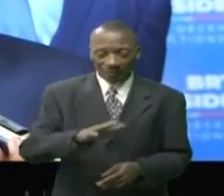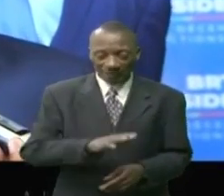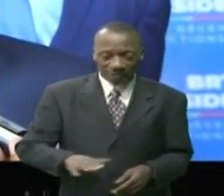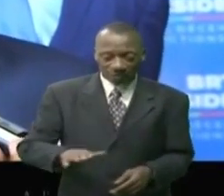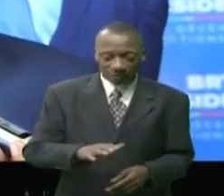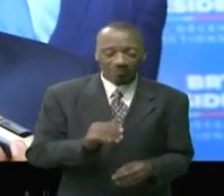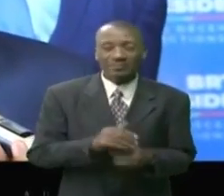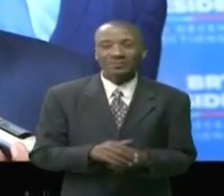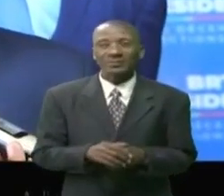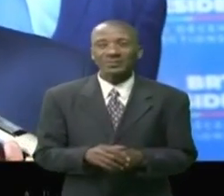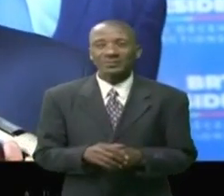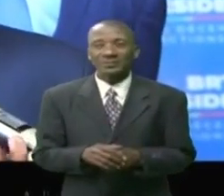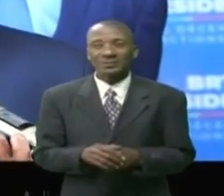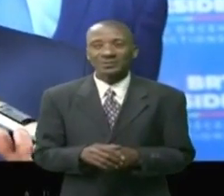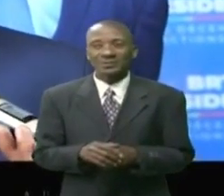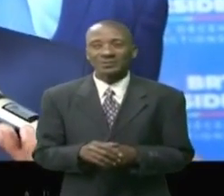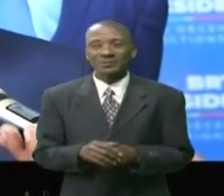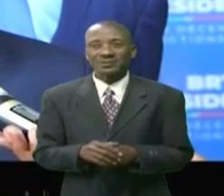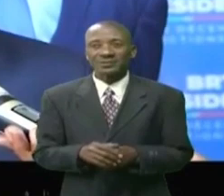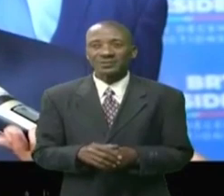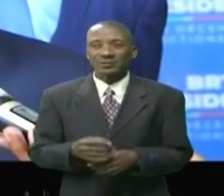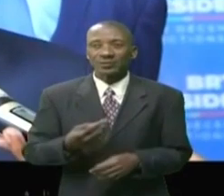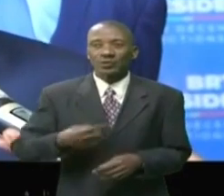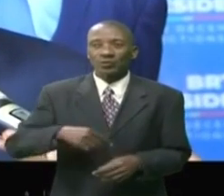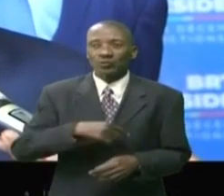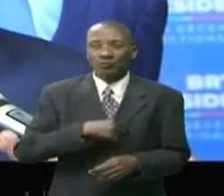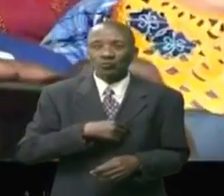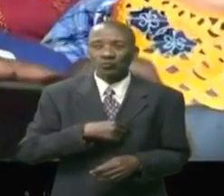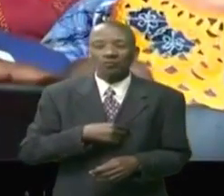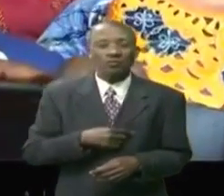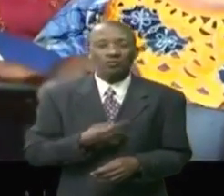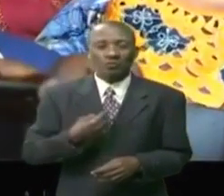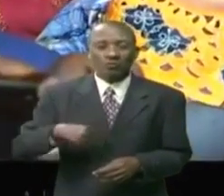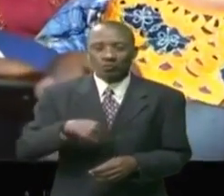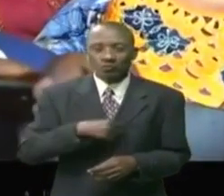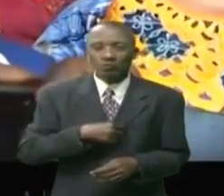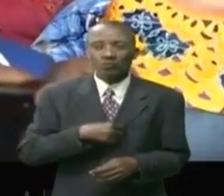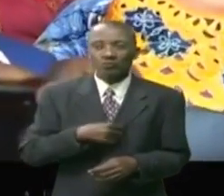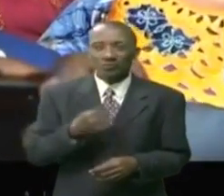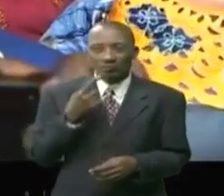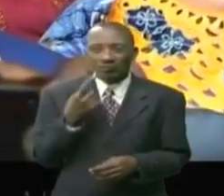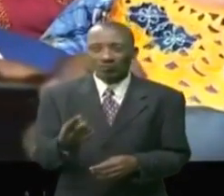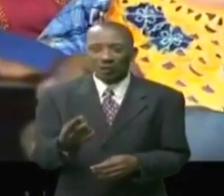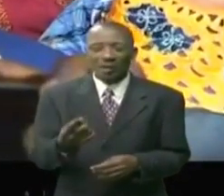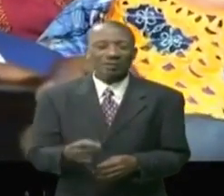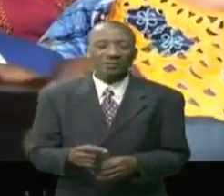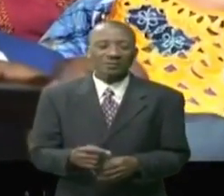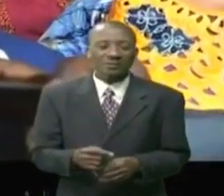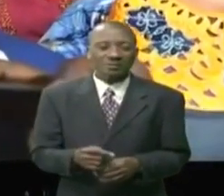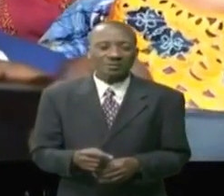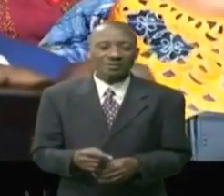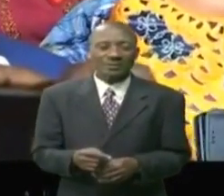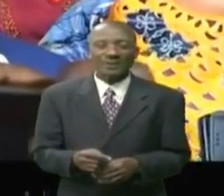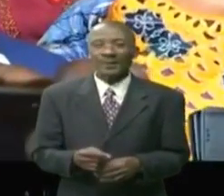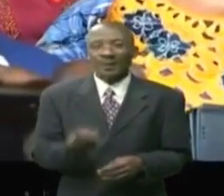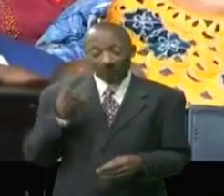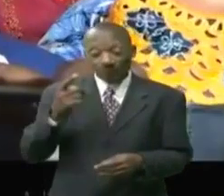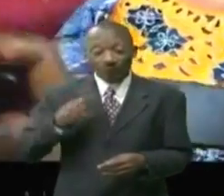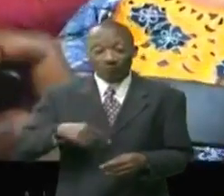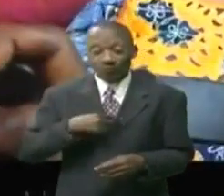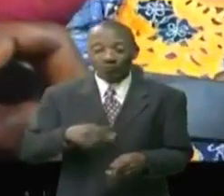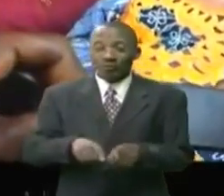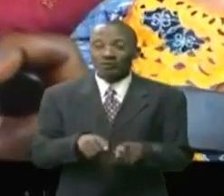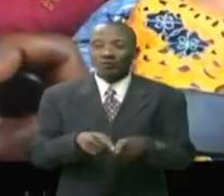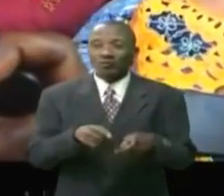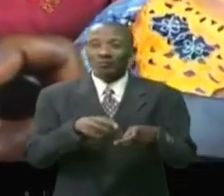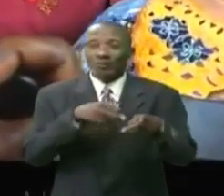nationale, qui n'a jamais vraiment participé aux élections comme telle. Ici, pour nous, c'est vraiment un honneur d'avoir, n'est-ce pas, accompli ce devoir.